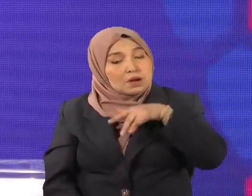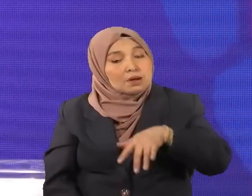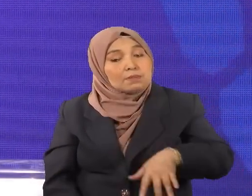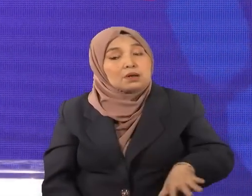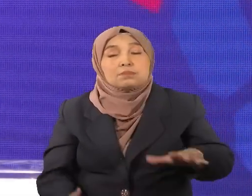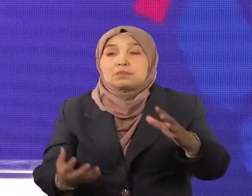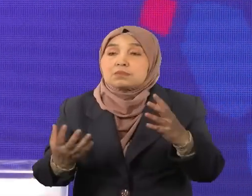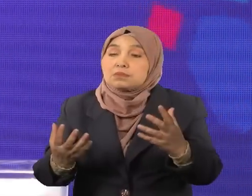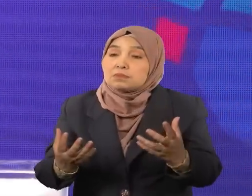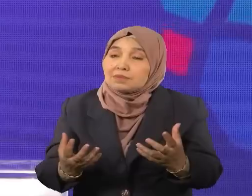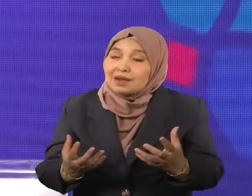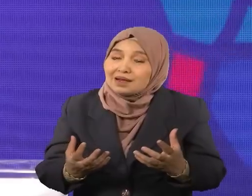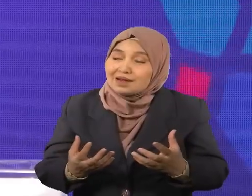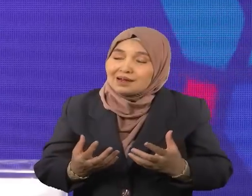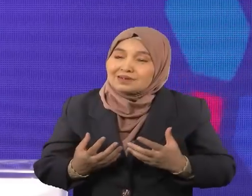أأنبئكم